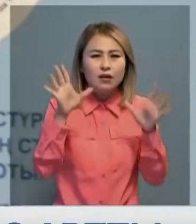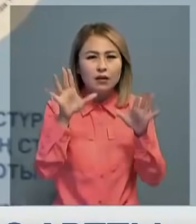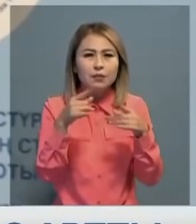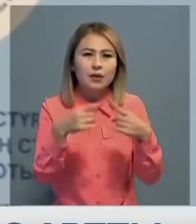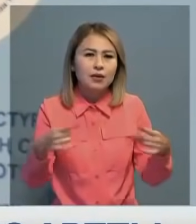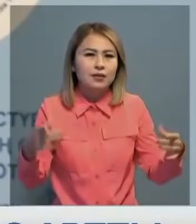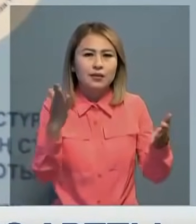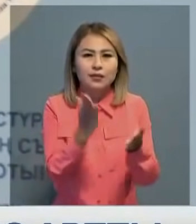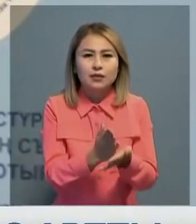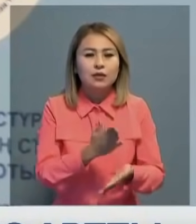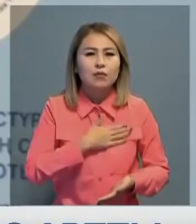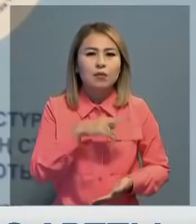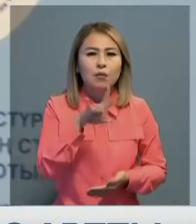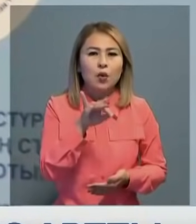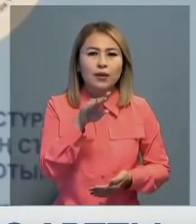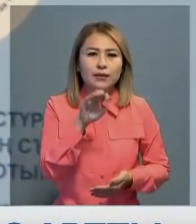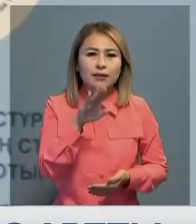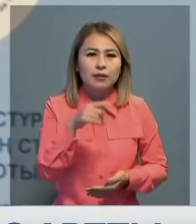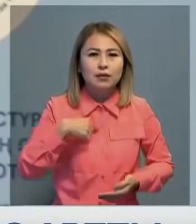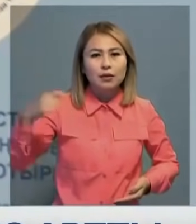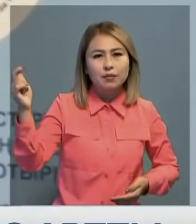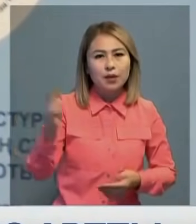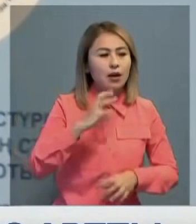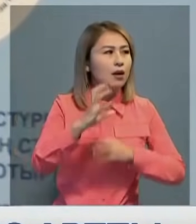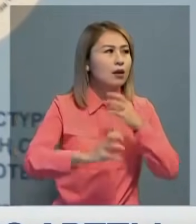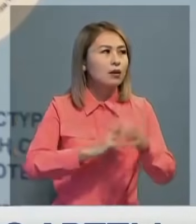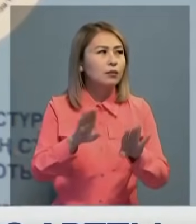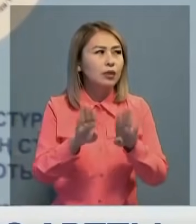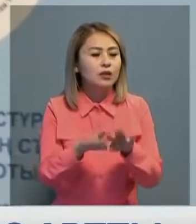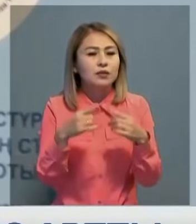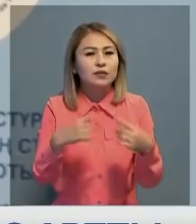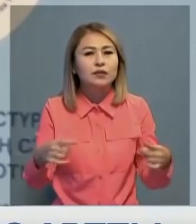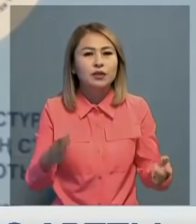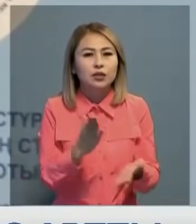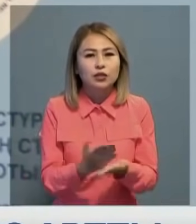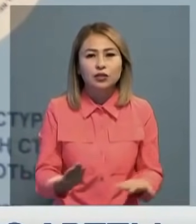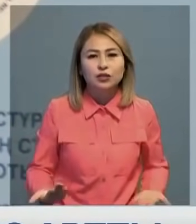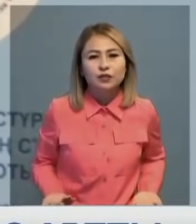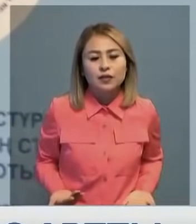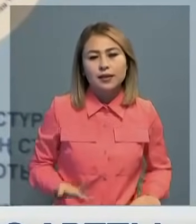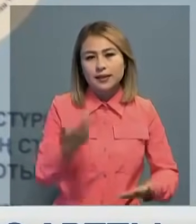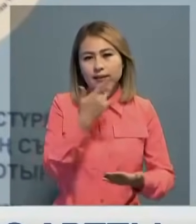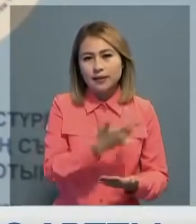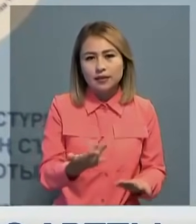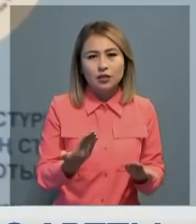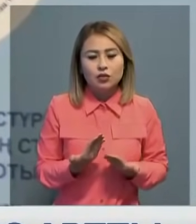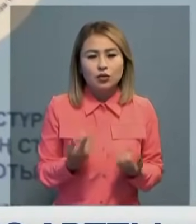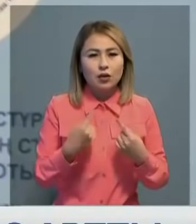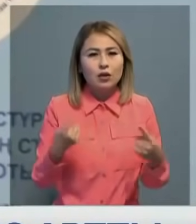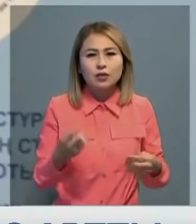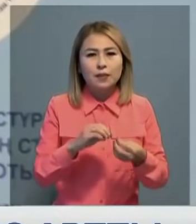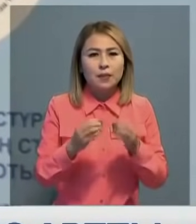ұстанатындар кездеседі. Мен протестанттық миссиямен келдім. Қазір әлем COVID жағдайында өмір сүріп жатыр. Саясаттағы қиын жағдайлармен қатар